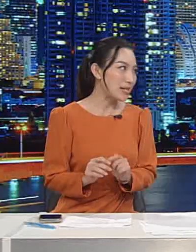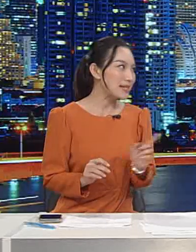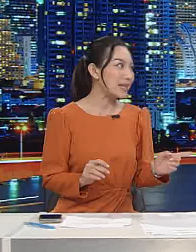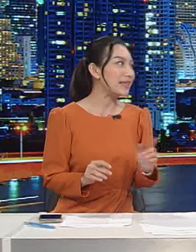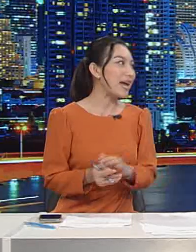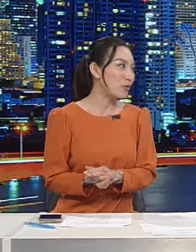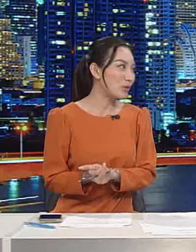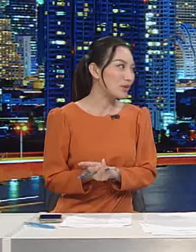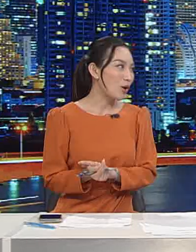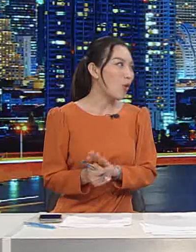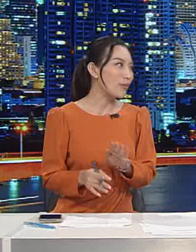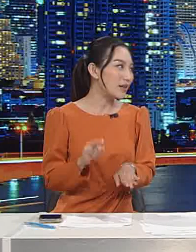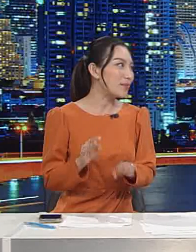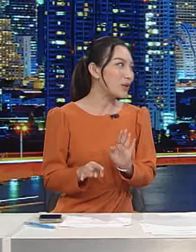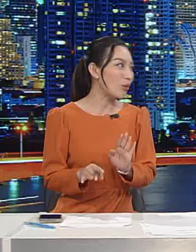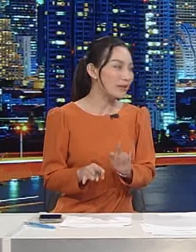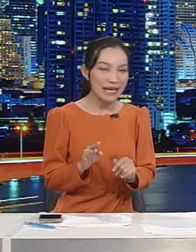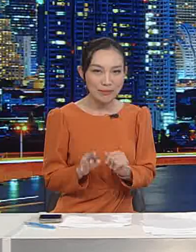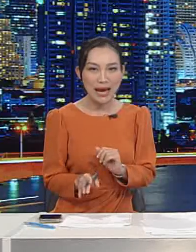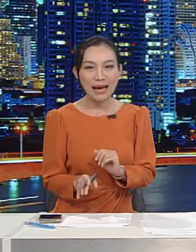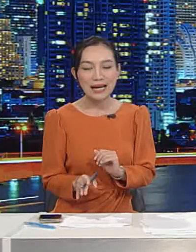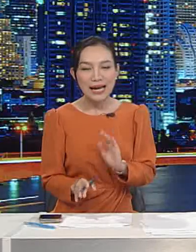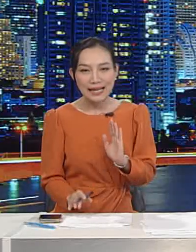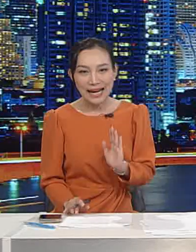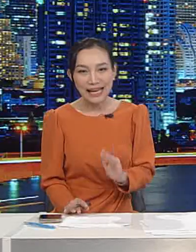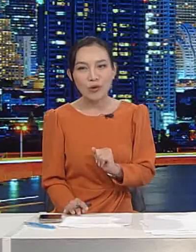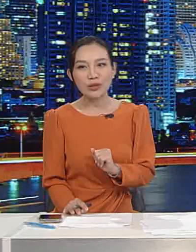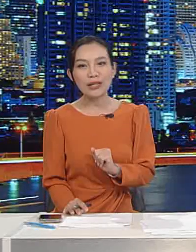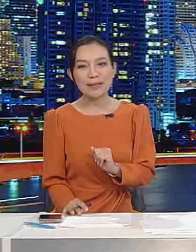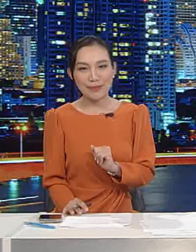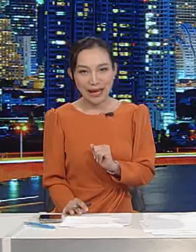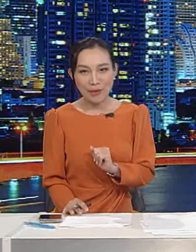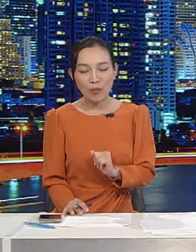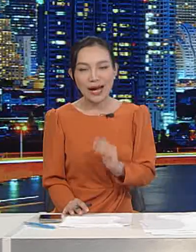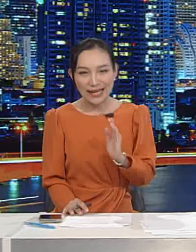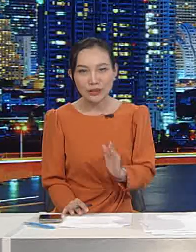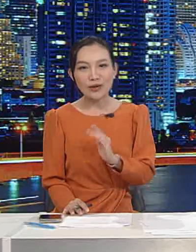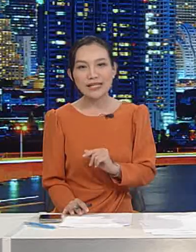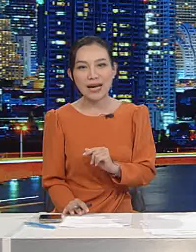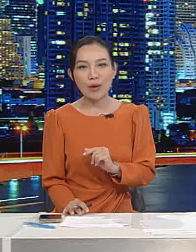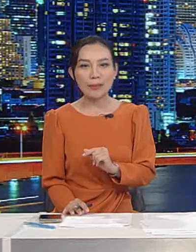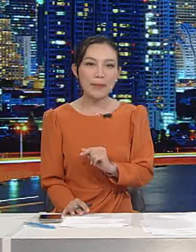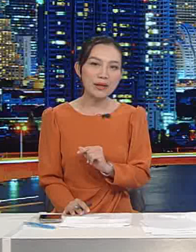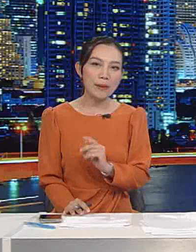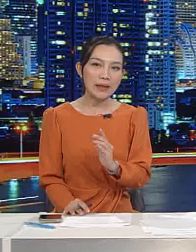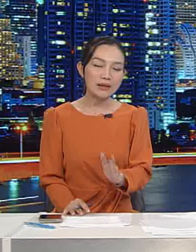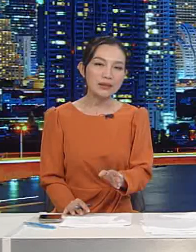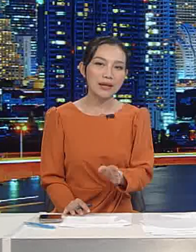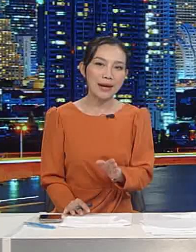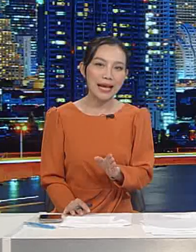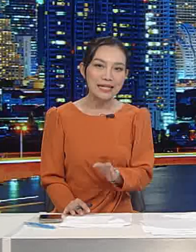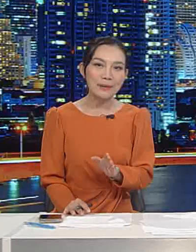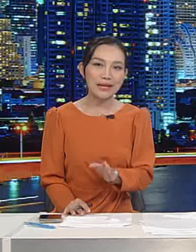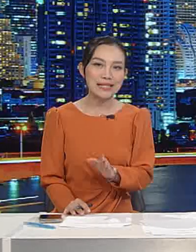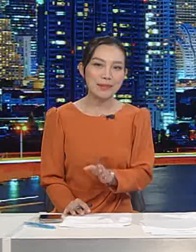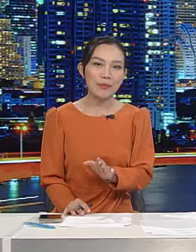เพราะฉะนั้นสังเกตตลาดหุ้นโอ้โหมีขึ้นมีลงดิ่งมากหลายๆคนก็เลยไปจับตามองว่าณตอนนี้เนี่ยความราบรื่นมันไปเกิดขึ้น